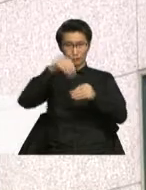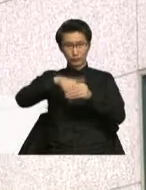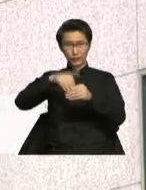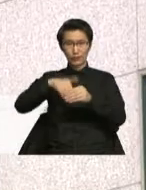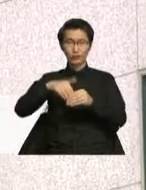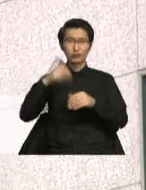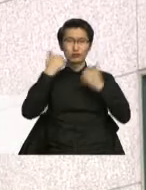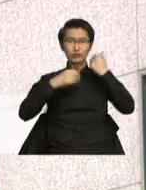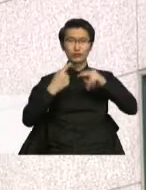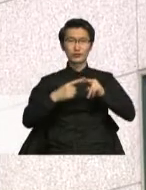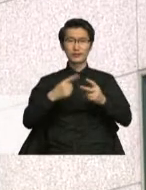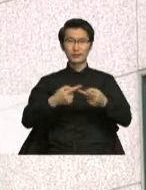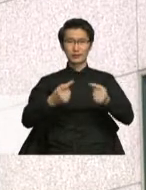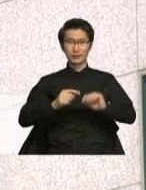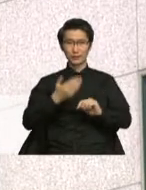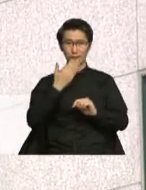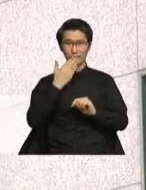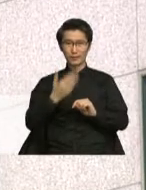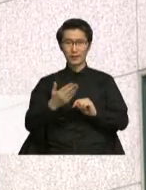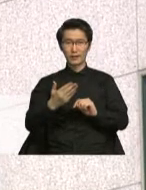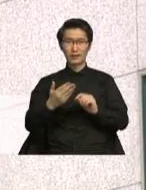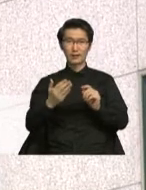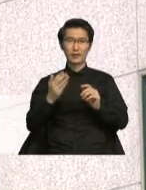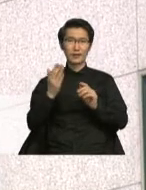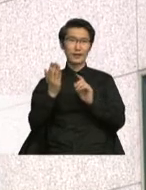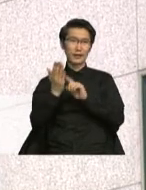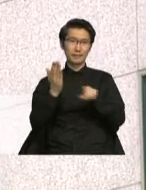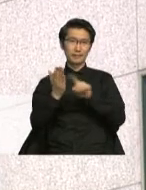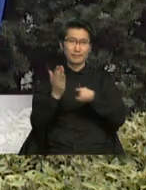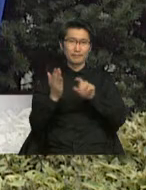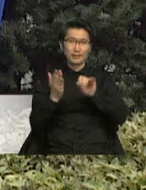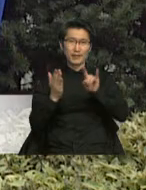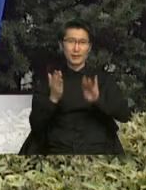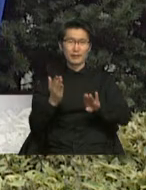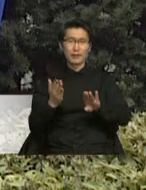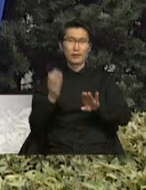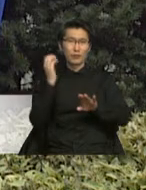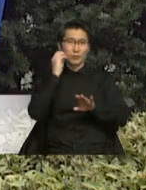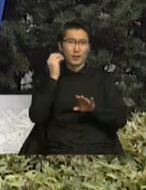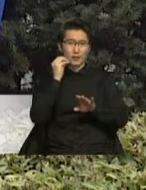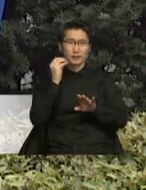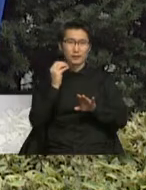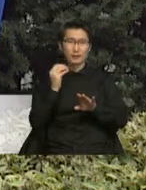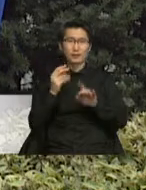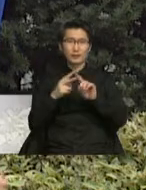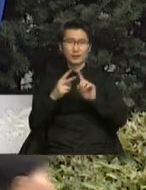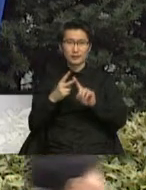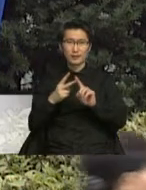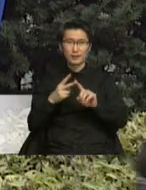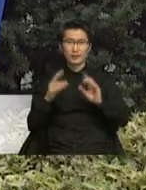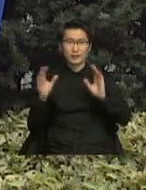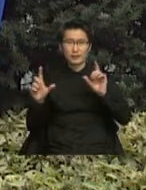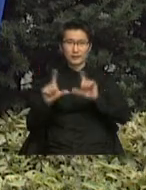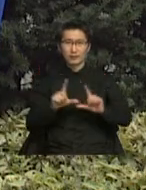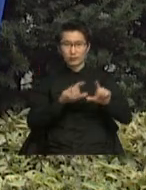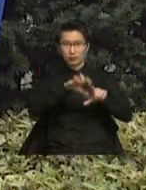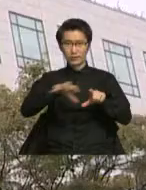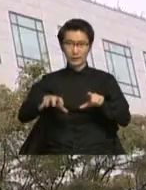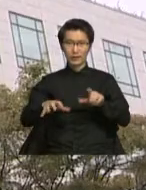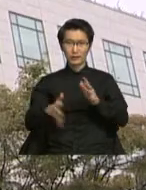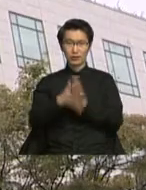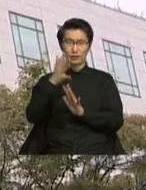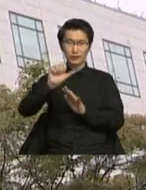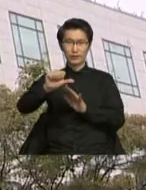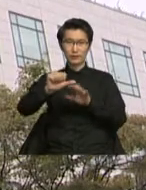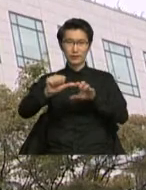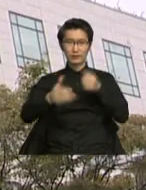구민 누구나 참여 가능하고 앰버 팅 어플리케이션 또는 주민참여 이상 홈페이지를 통해 주민 생활 분야 세계와 도시 건설